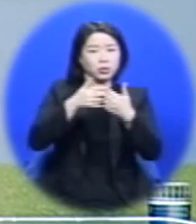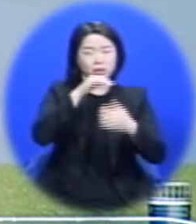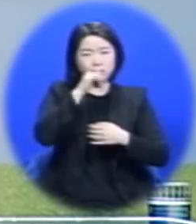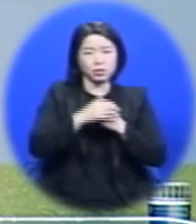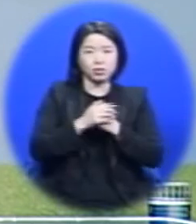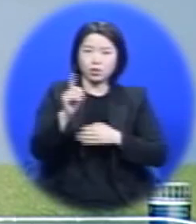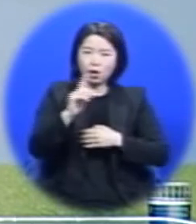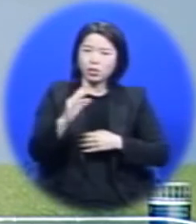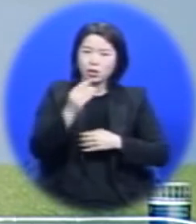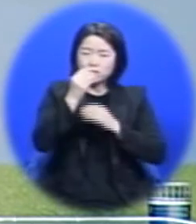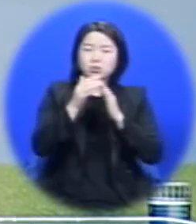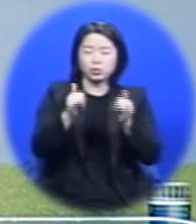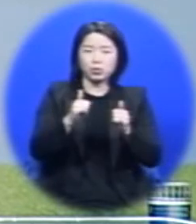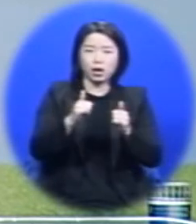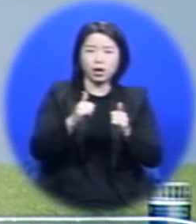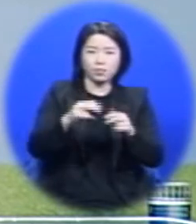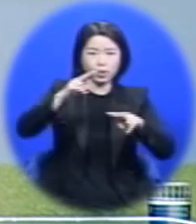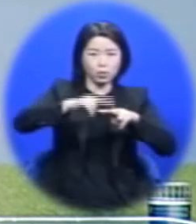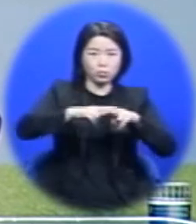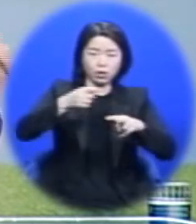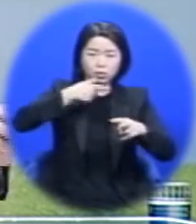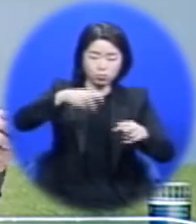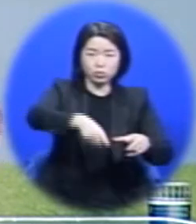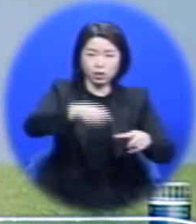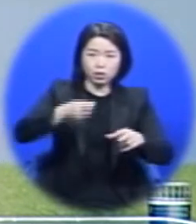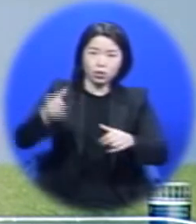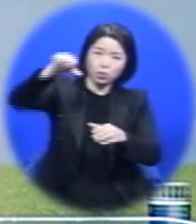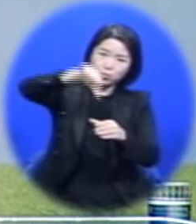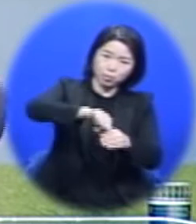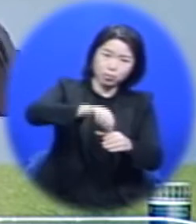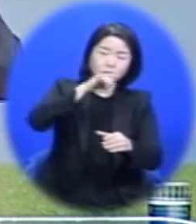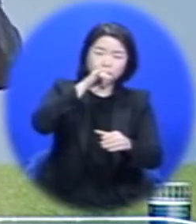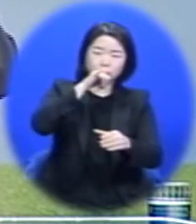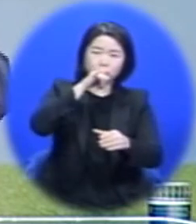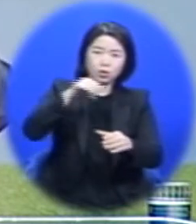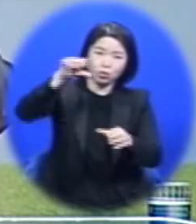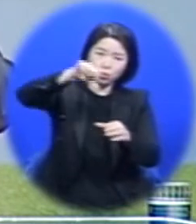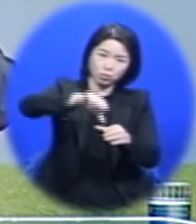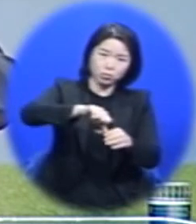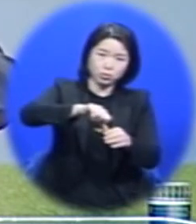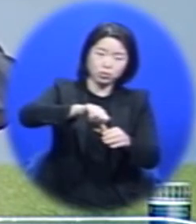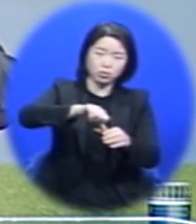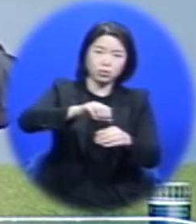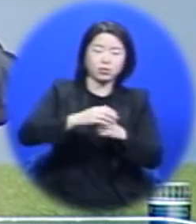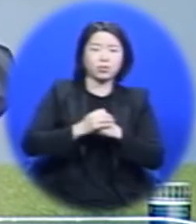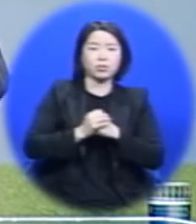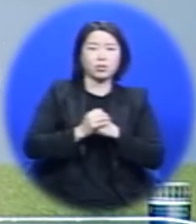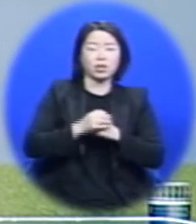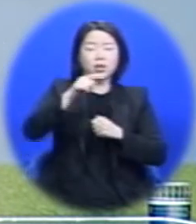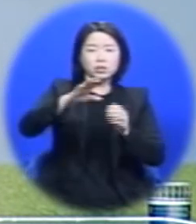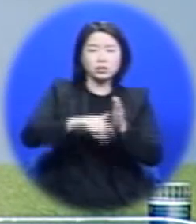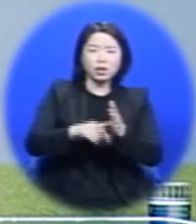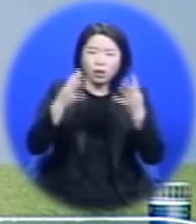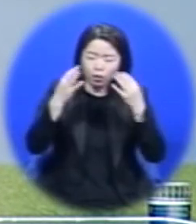성도가 우물에 물을 길다가 우물에 그냥 꼬꾸라져서 빠졌습니다. 우물에 거꾸로 처박혔어요. 그때